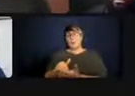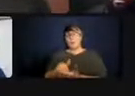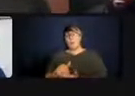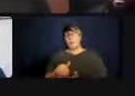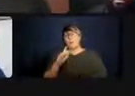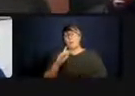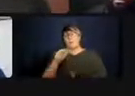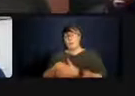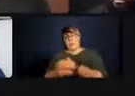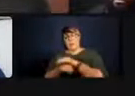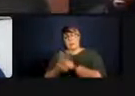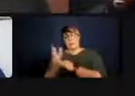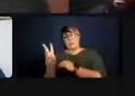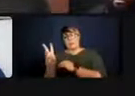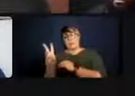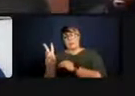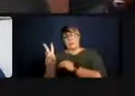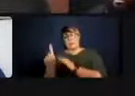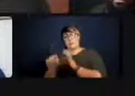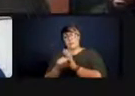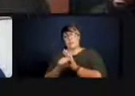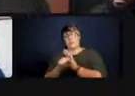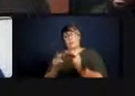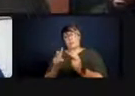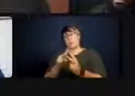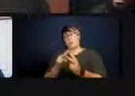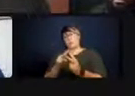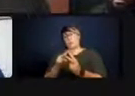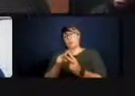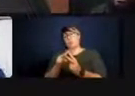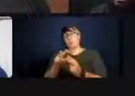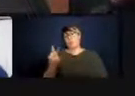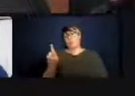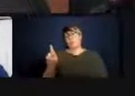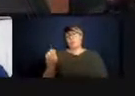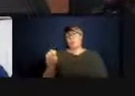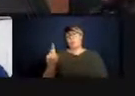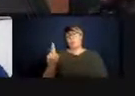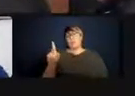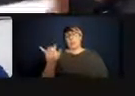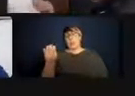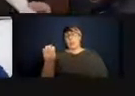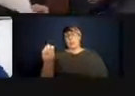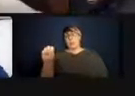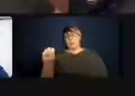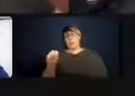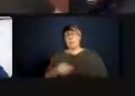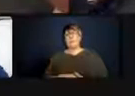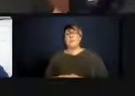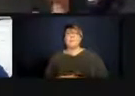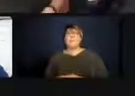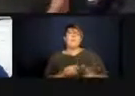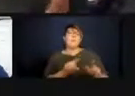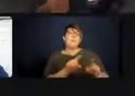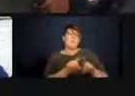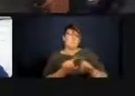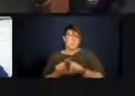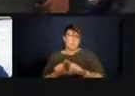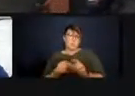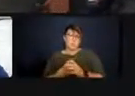ambazo tunafanya kazi nazo kwa wanafunzi wa darasa la sita.